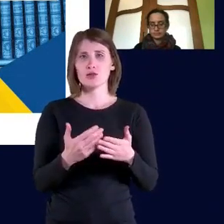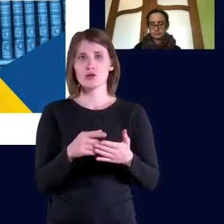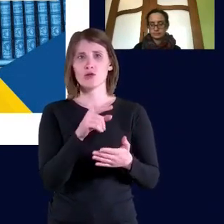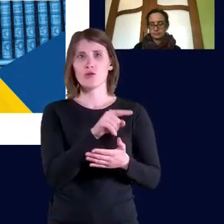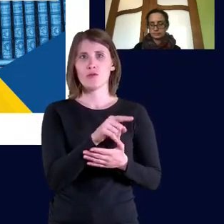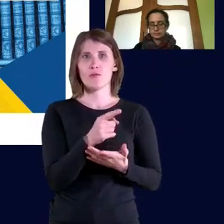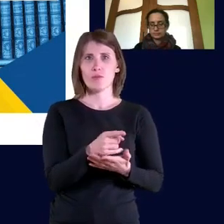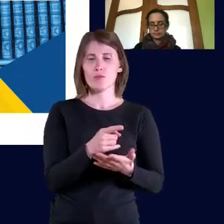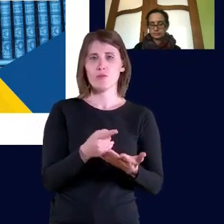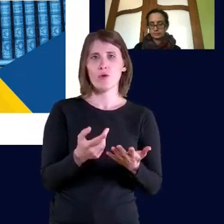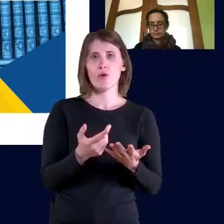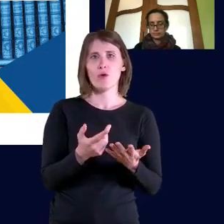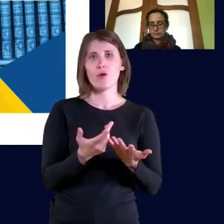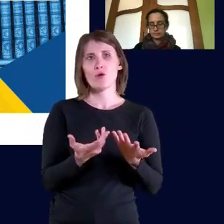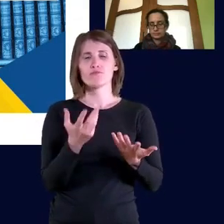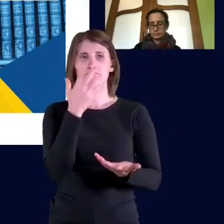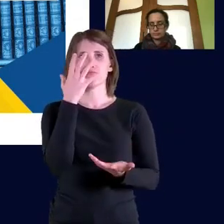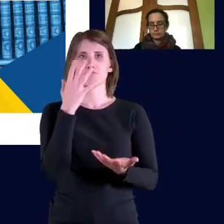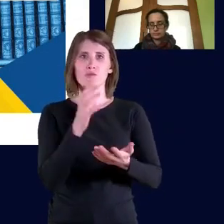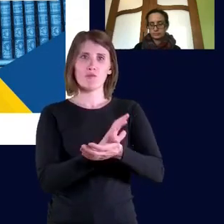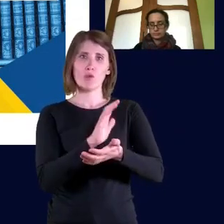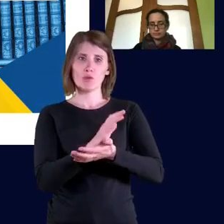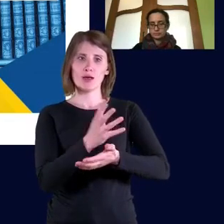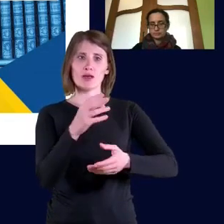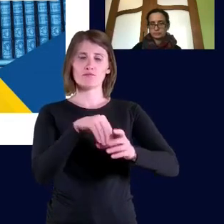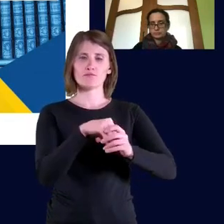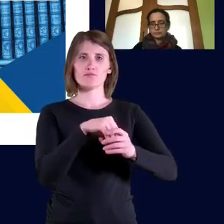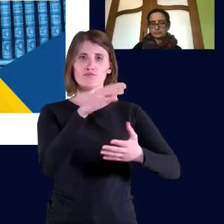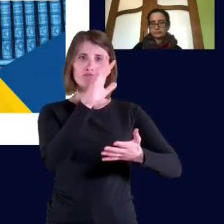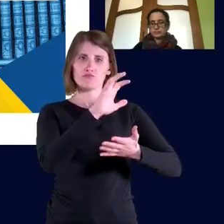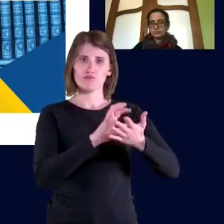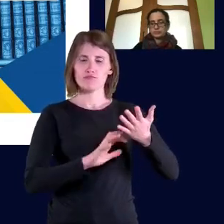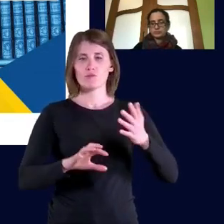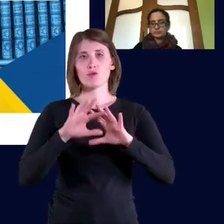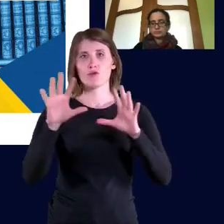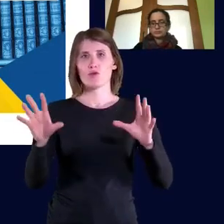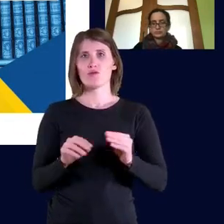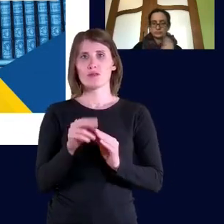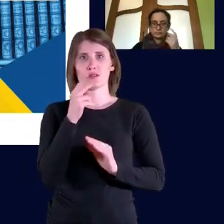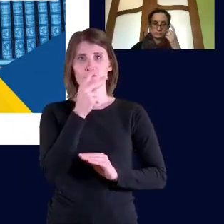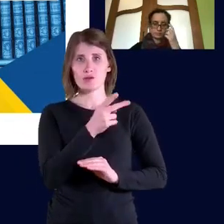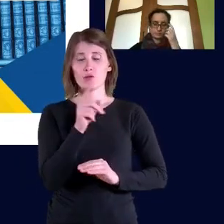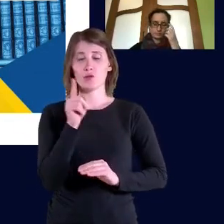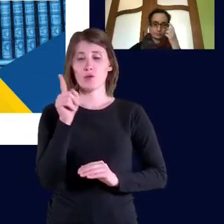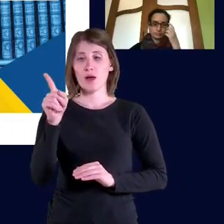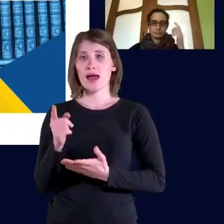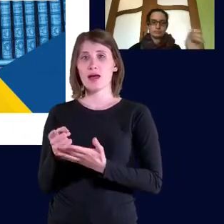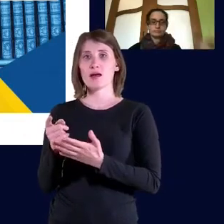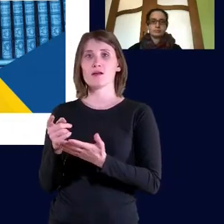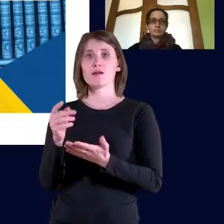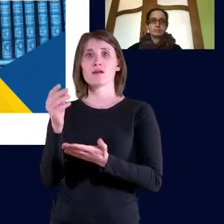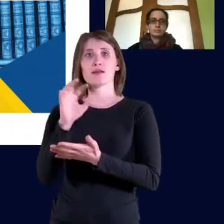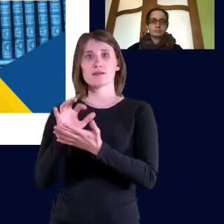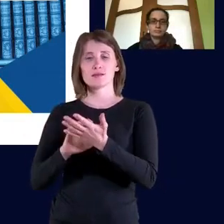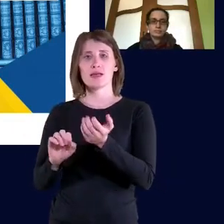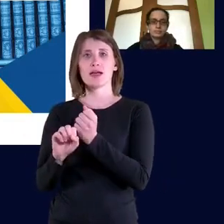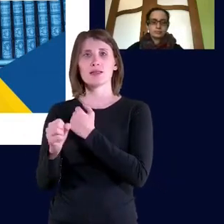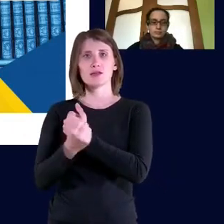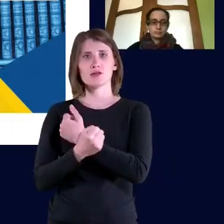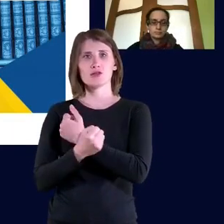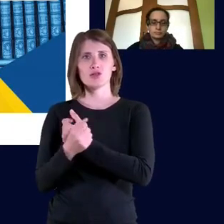w treści publikacji dla wszystkich użytkowników natomiast teksty alternatywne zawierają najistotniejsze